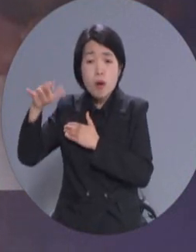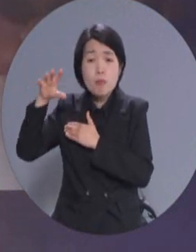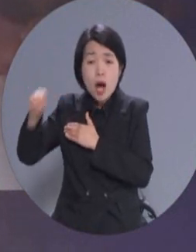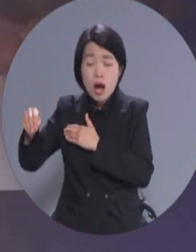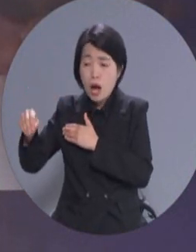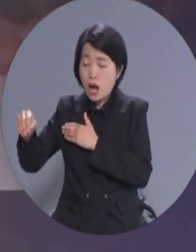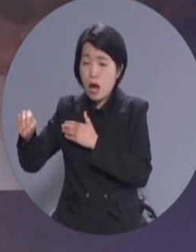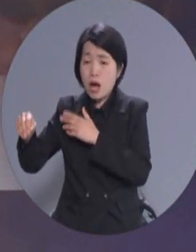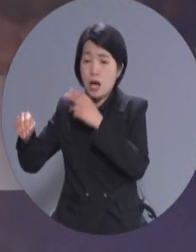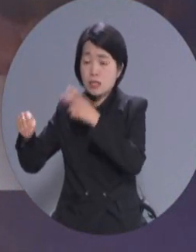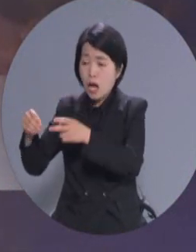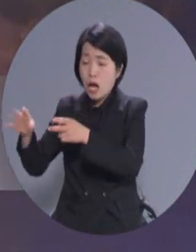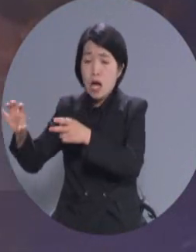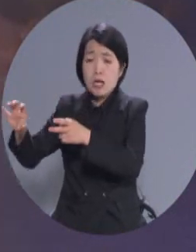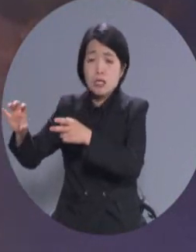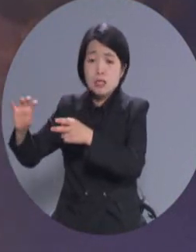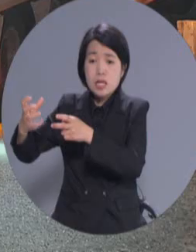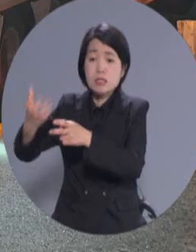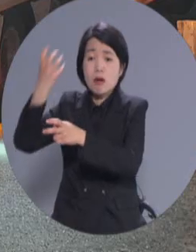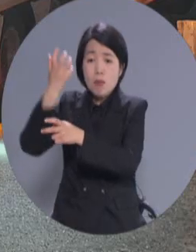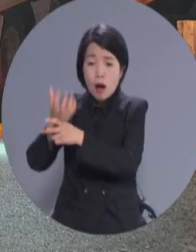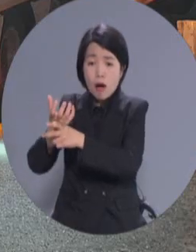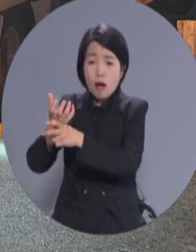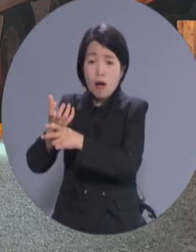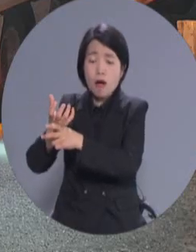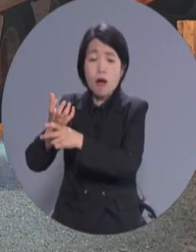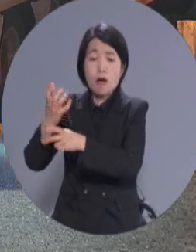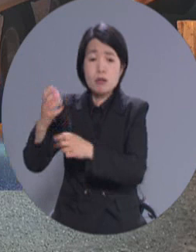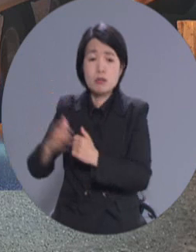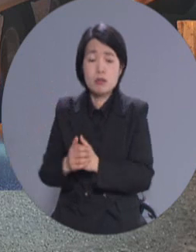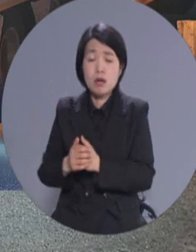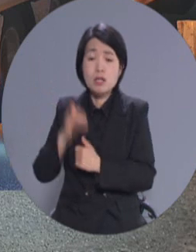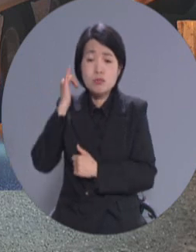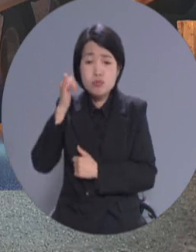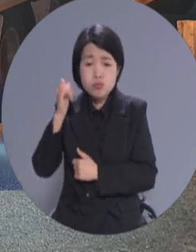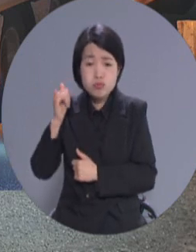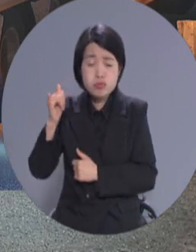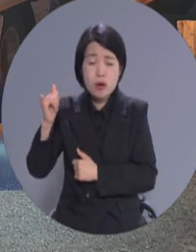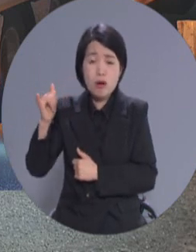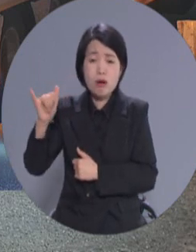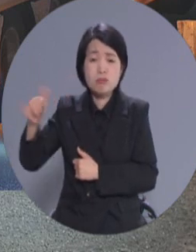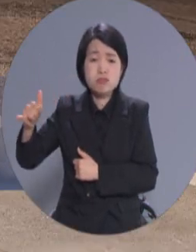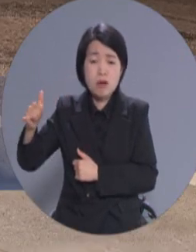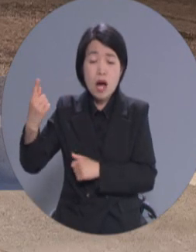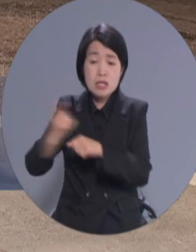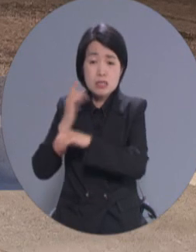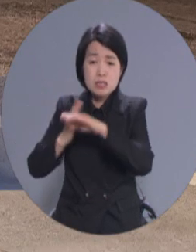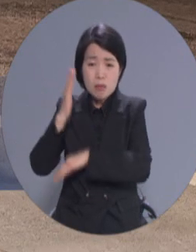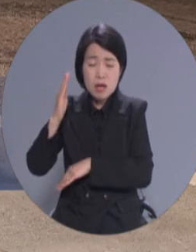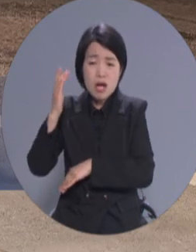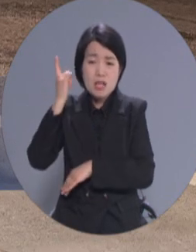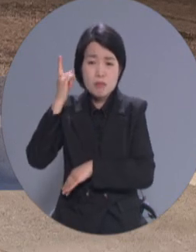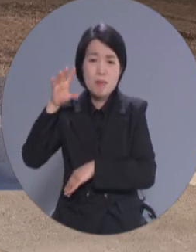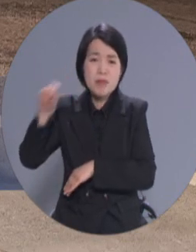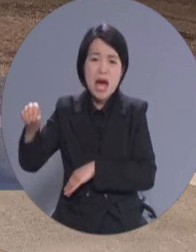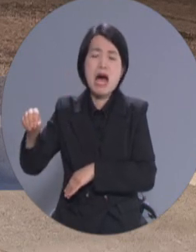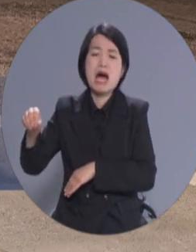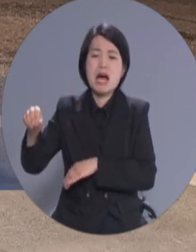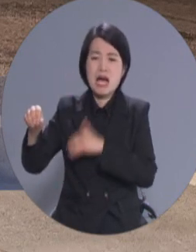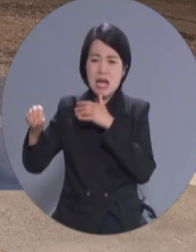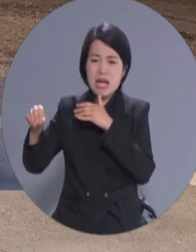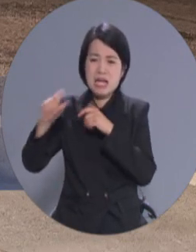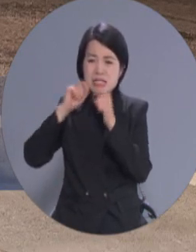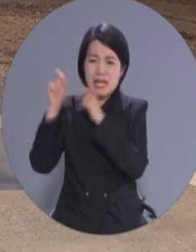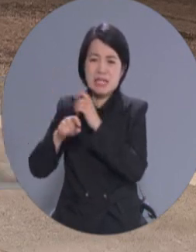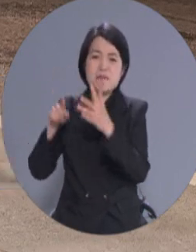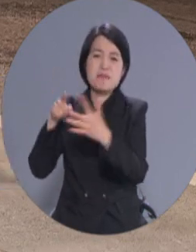못한 채 그대로 창고에 내려졌습니다. 전화도 안 받고 나중에는 한 시간 지나니까 핸드폰 꺼놓더라고요. 완전 바보 만들어버리니까